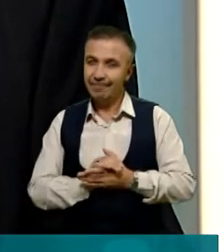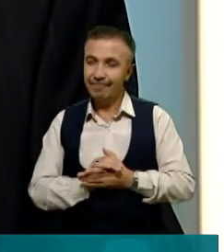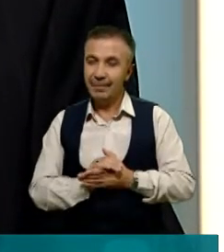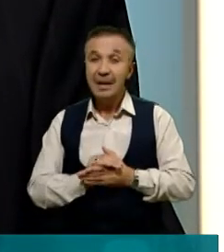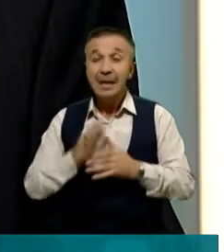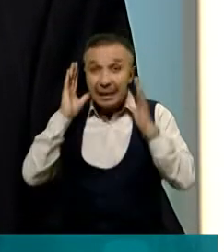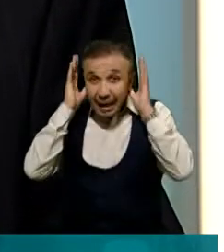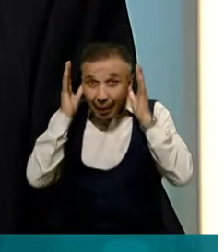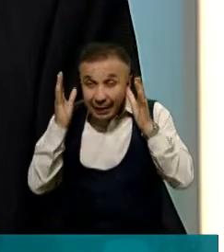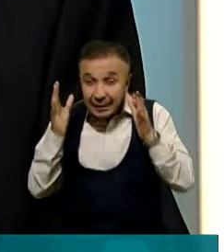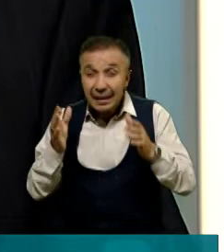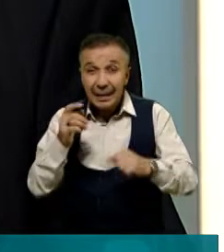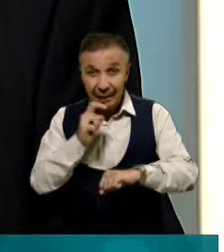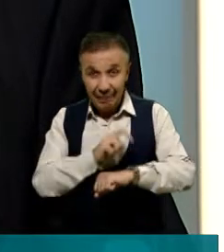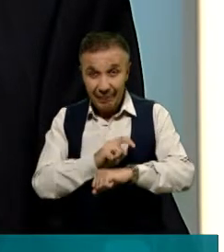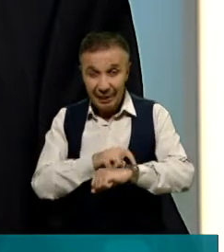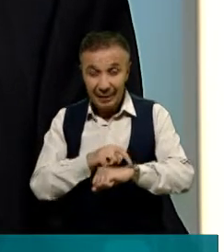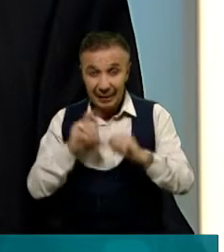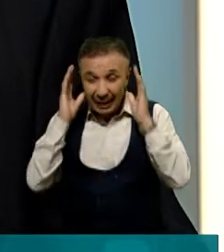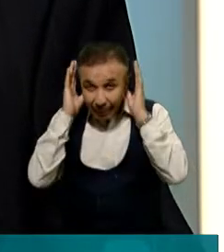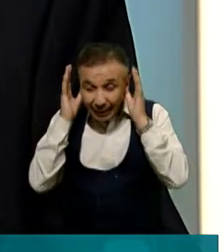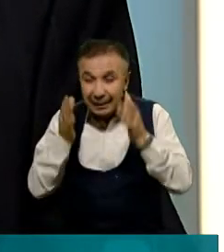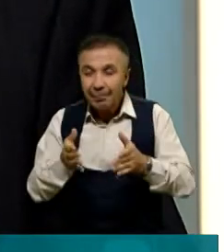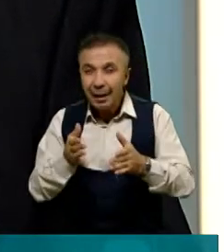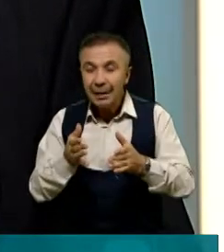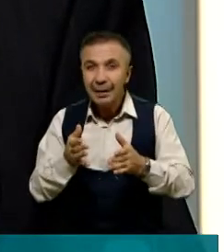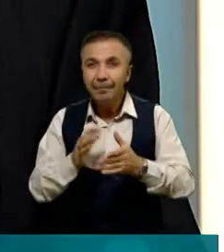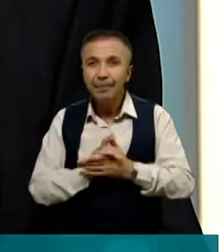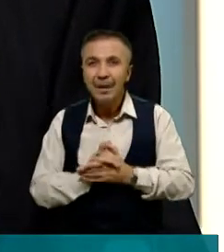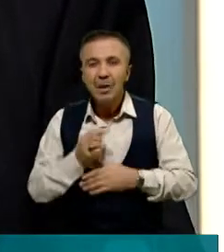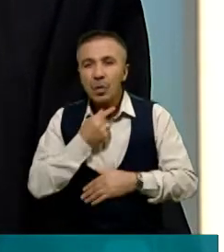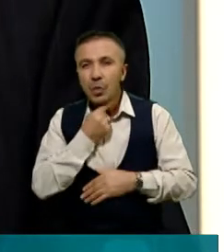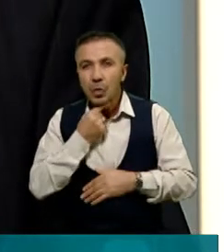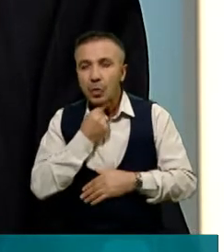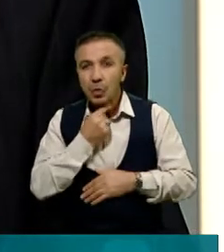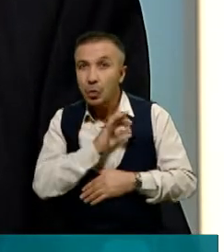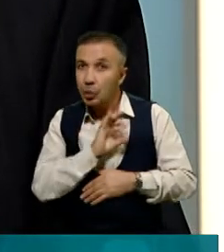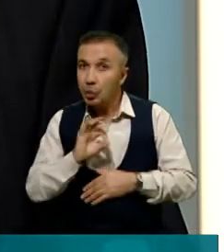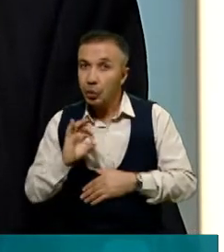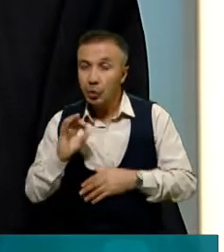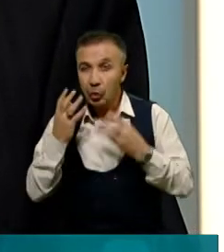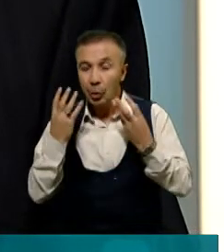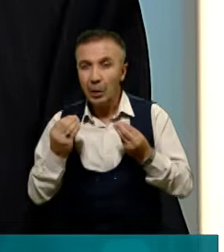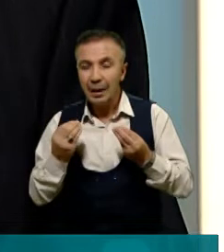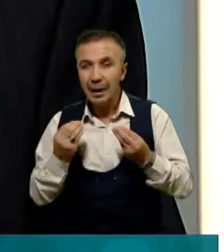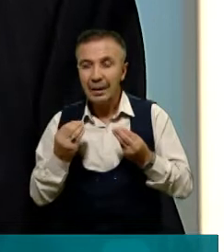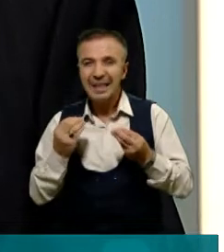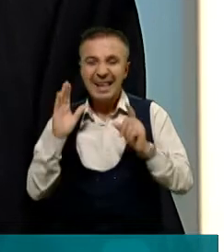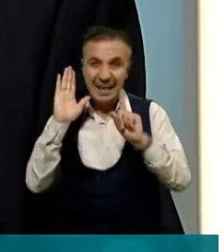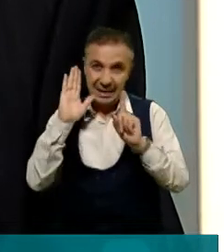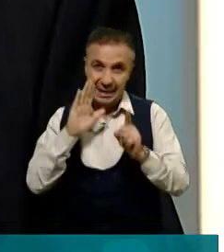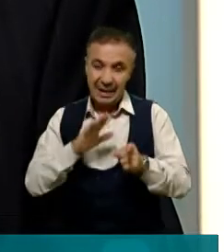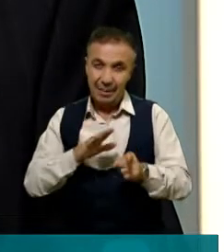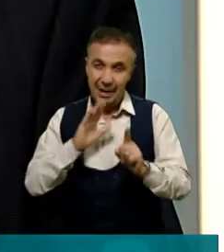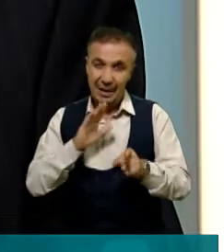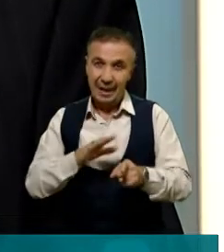kılmak Hatta vaktinde kılmak da yetmez mazeretsiz olan kardeşlerimizin cemaatle camide kılması